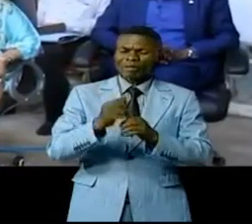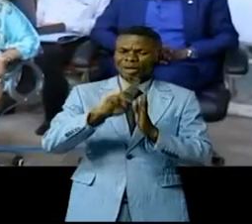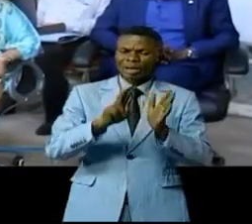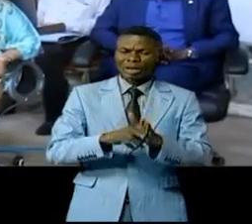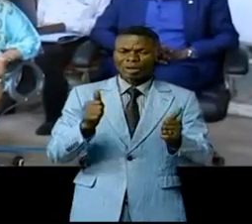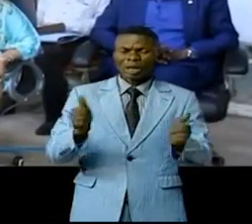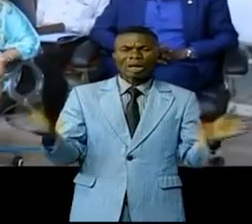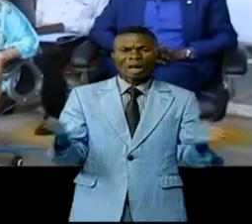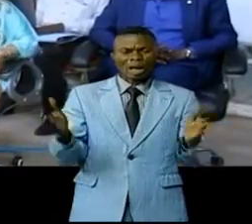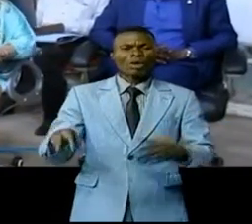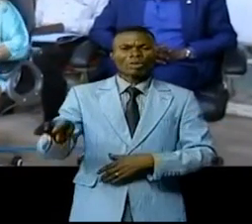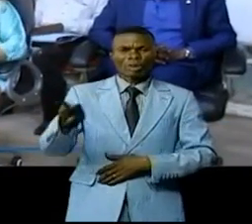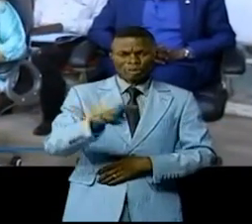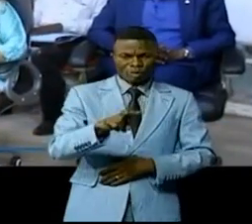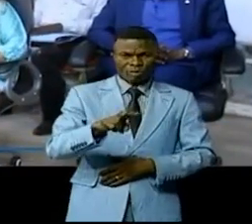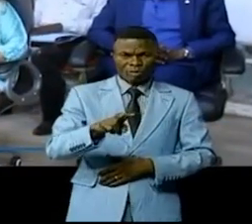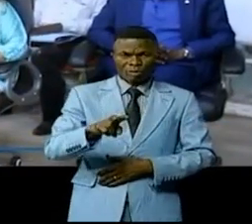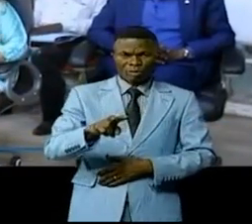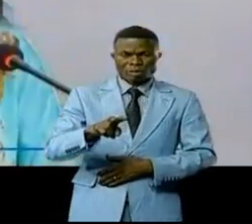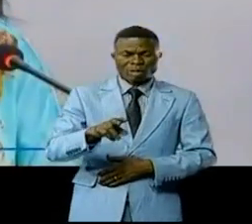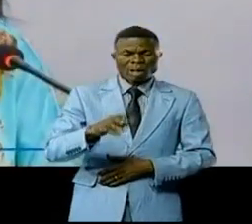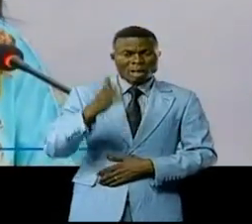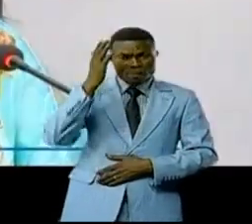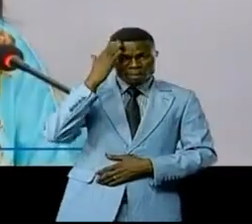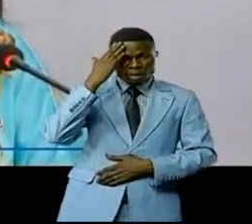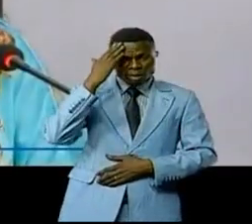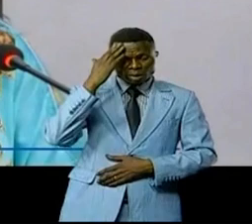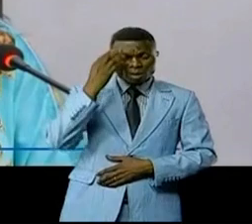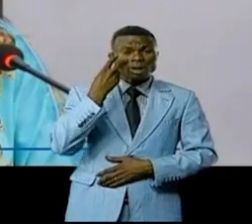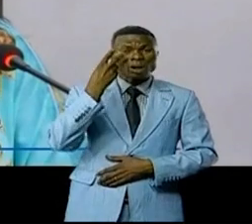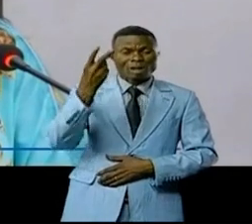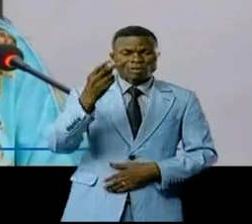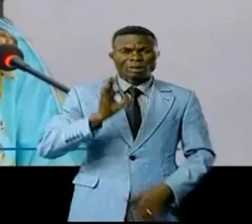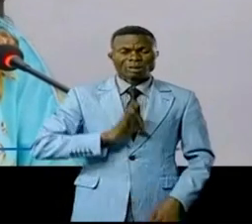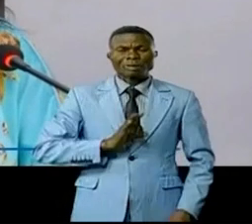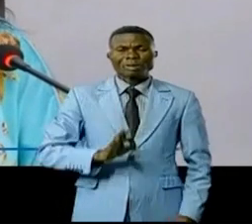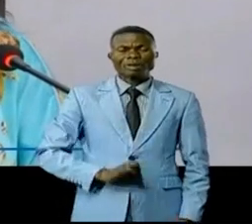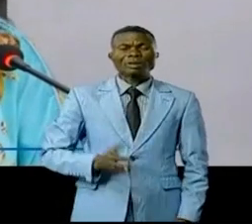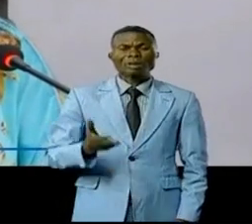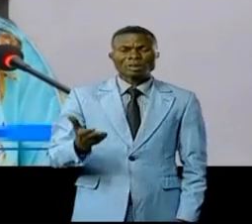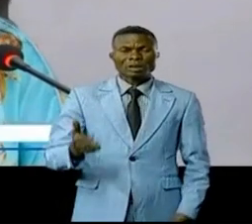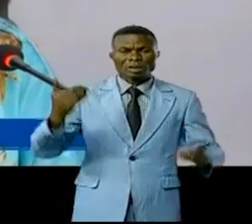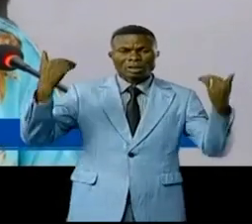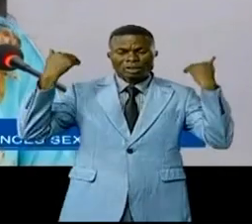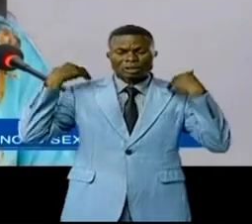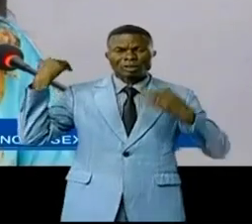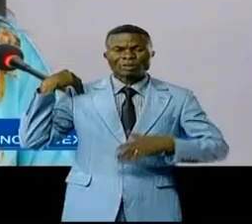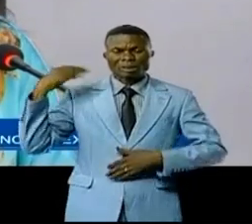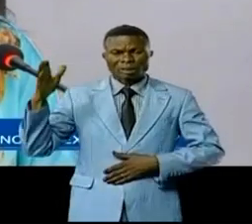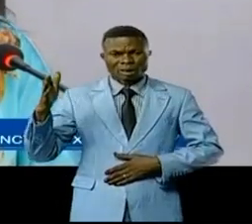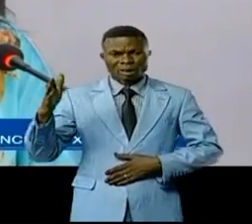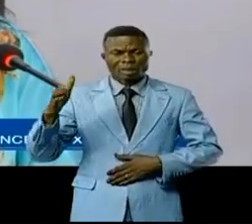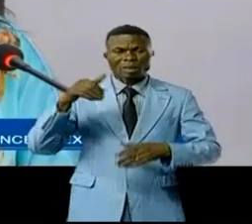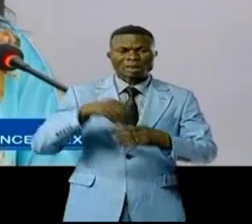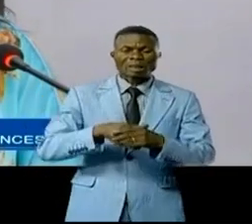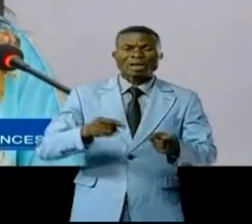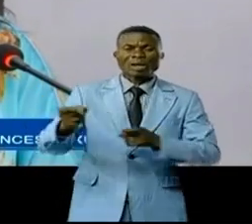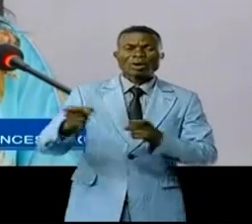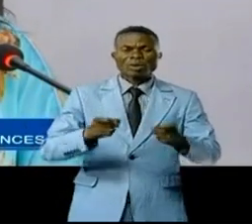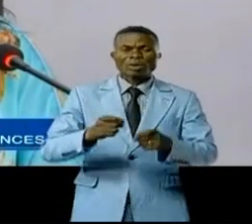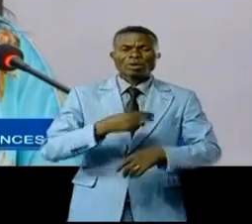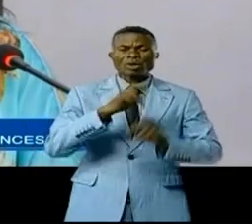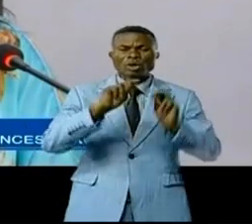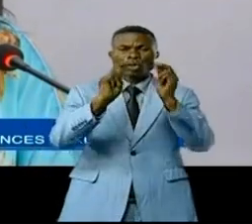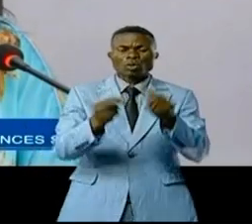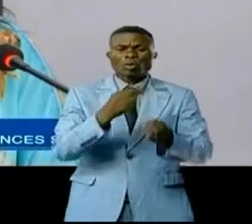vous exhorte à tenir compte de la vision du président de la République, chef de l'État, dans la gestion de la